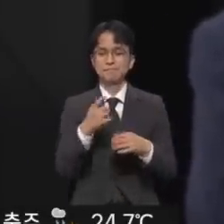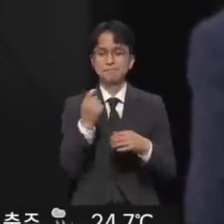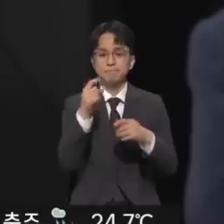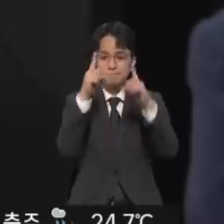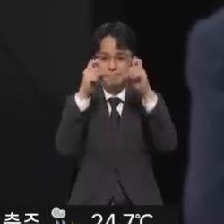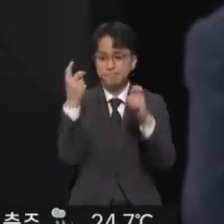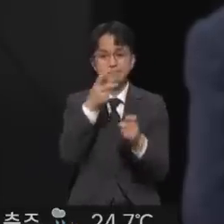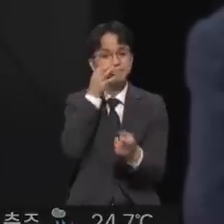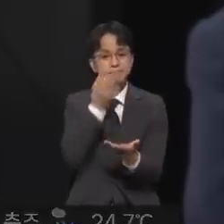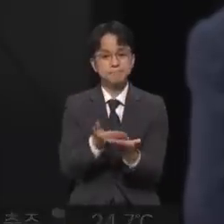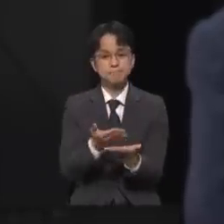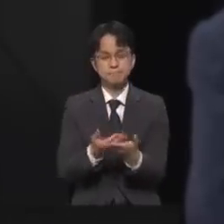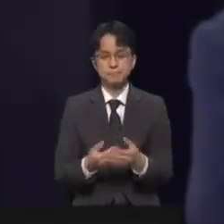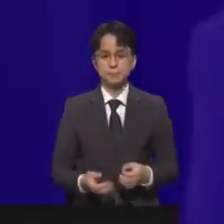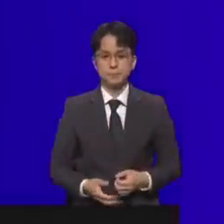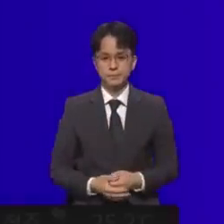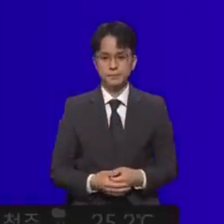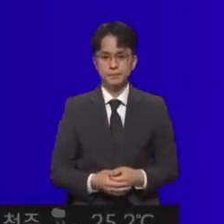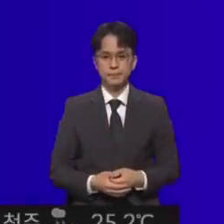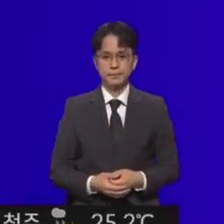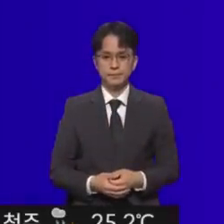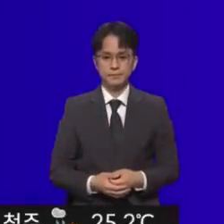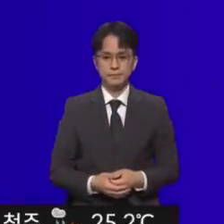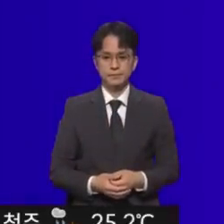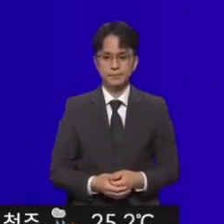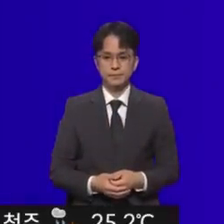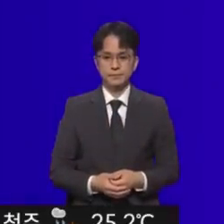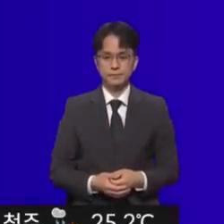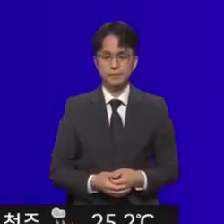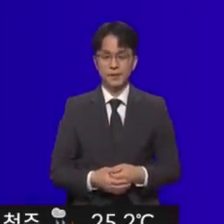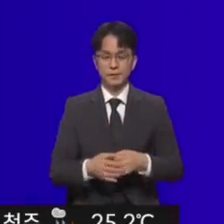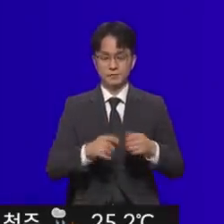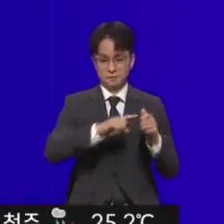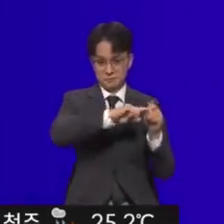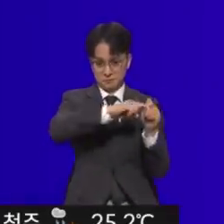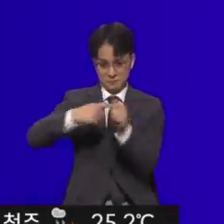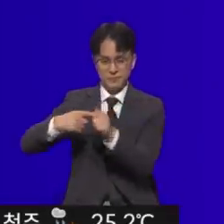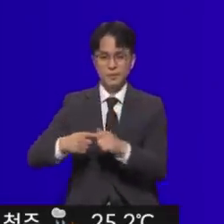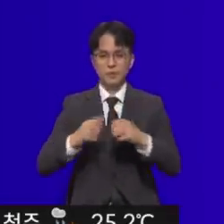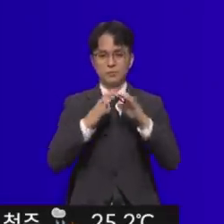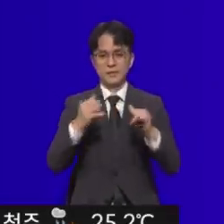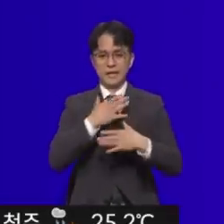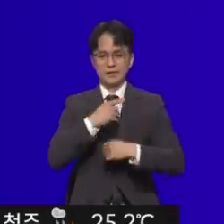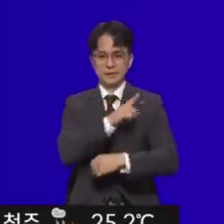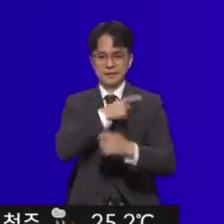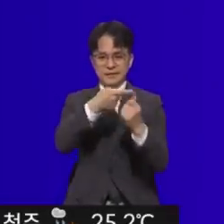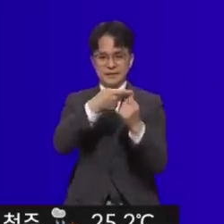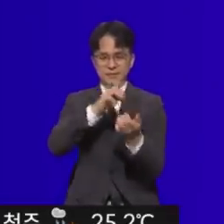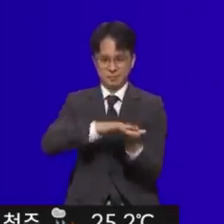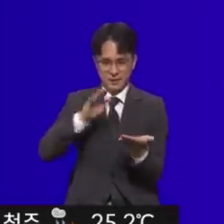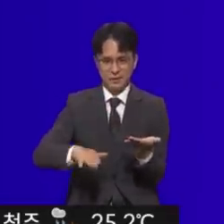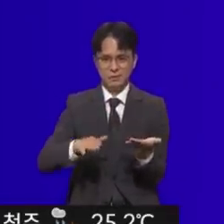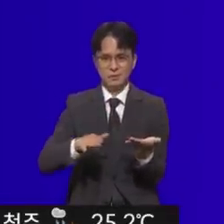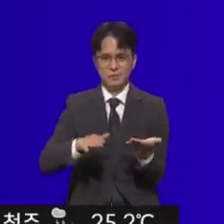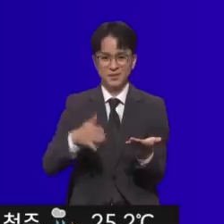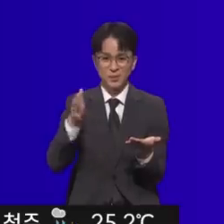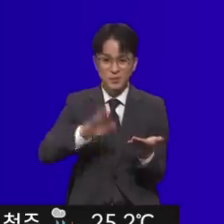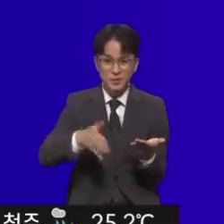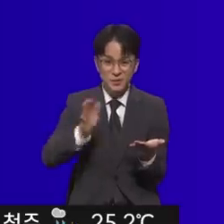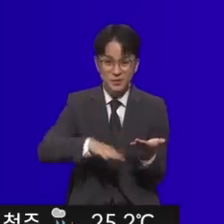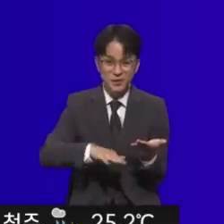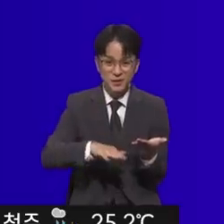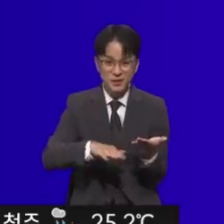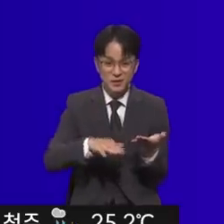주시겠습니까 예 더 포스터를 작가 보여주시면 지금 국민 안전이 최우선입니다 라고 되어 있는데 바로 전날 국민이